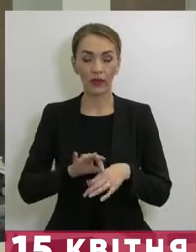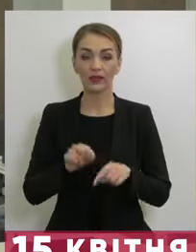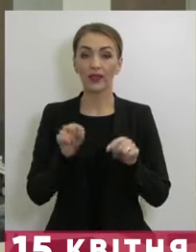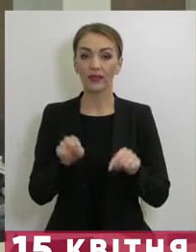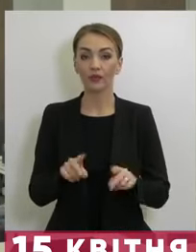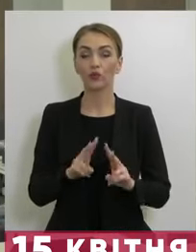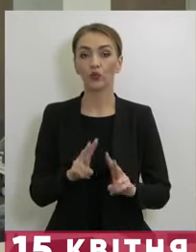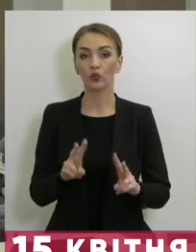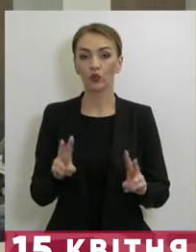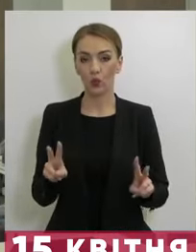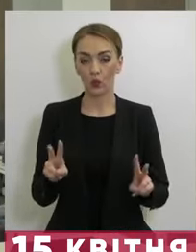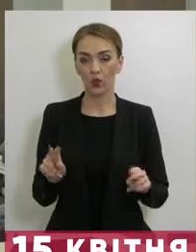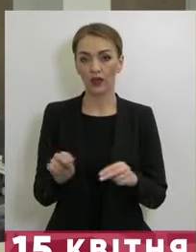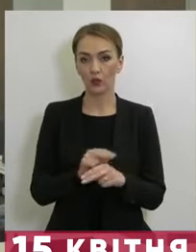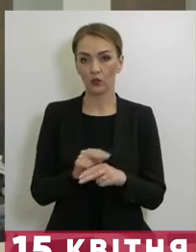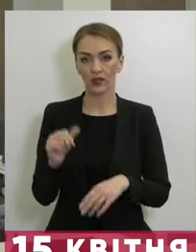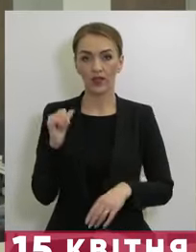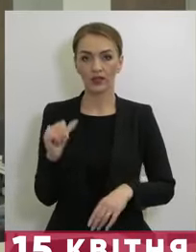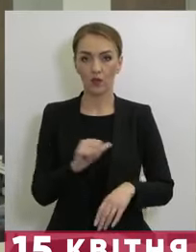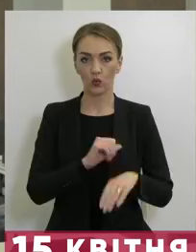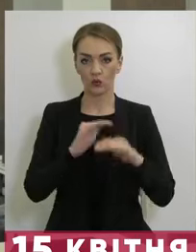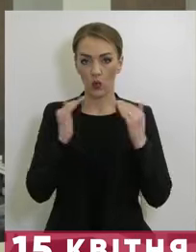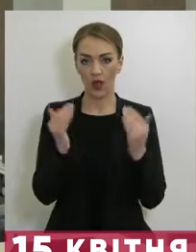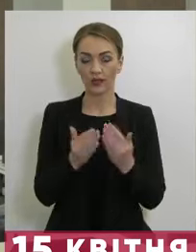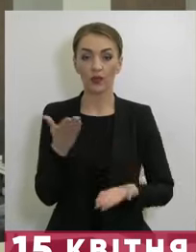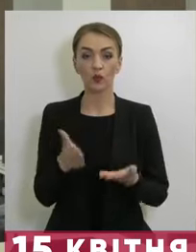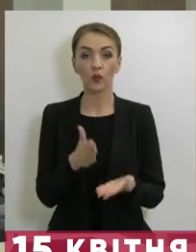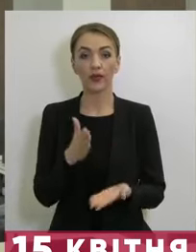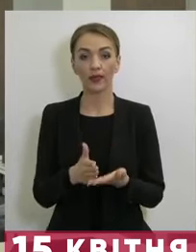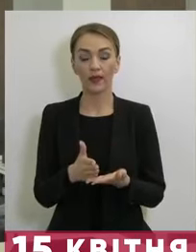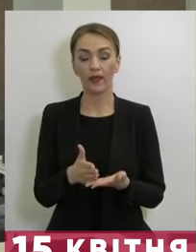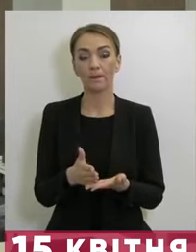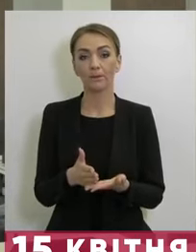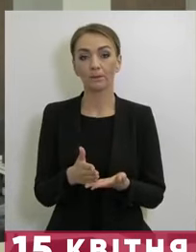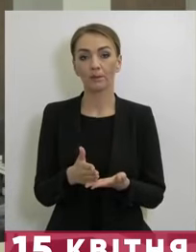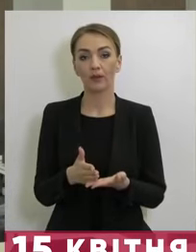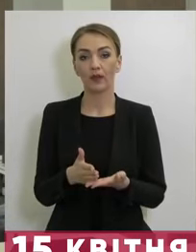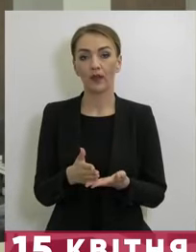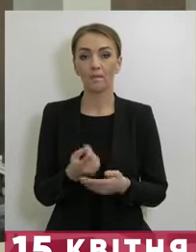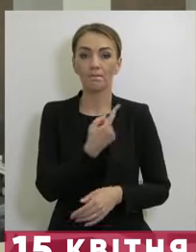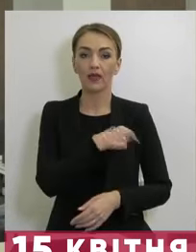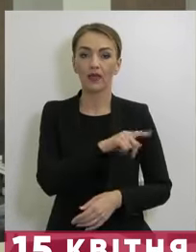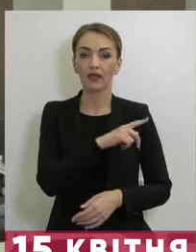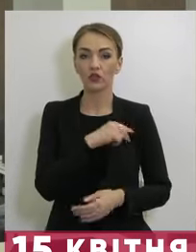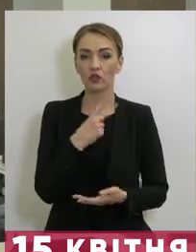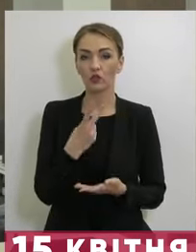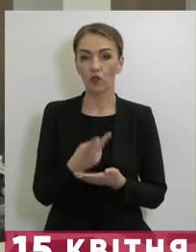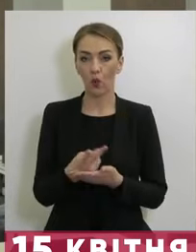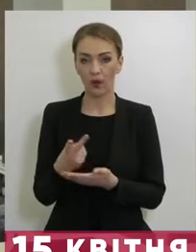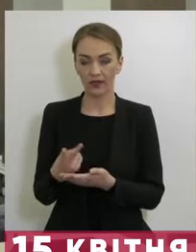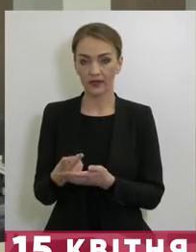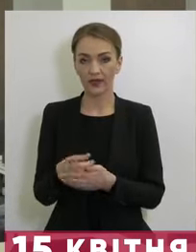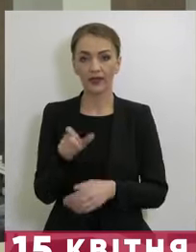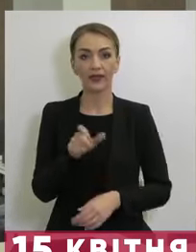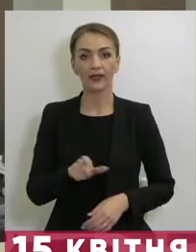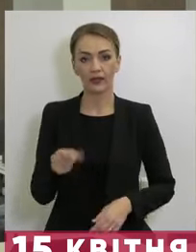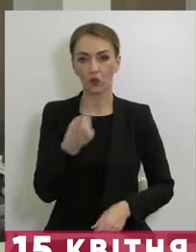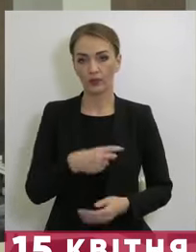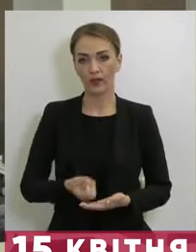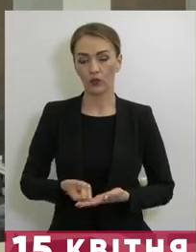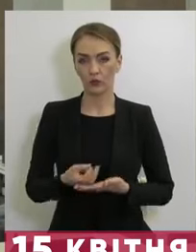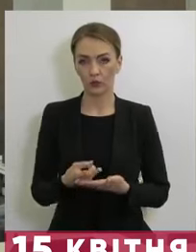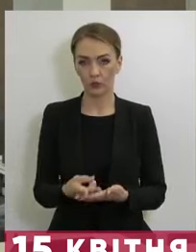на самоізоляції. Якщо є медичні покази, їх